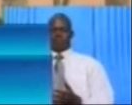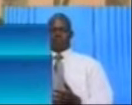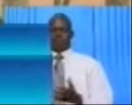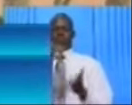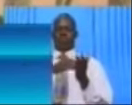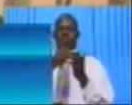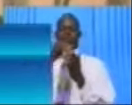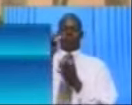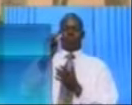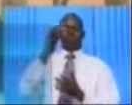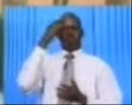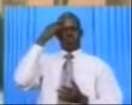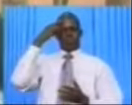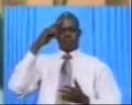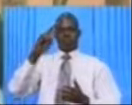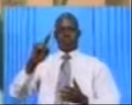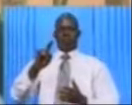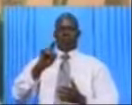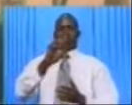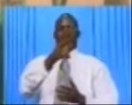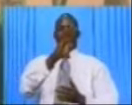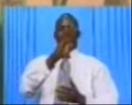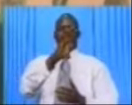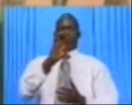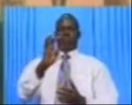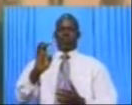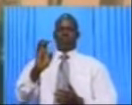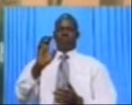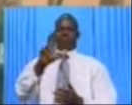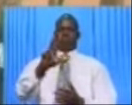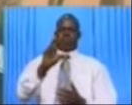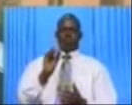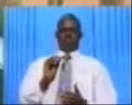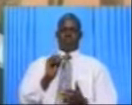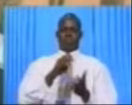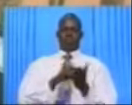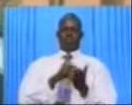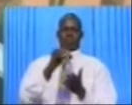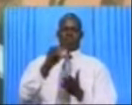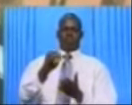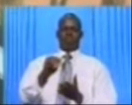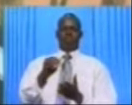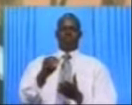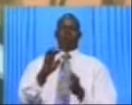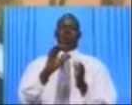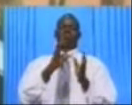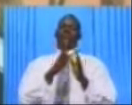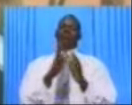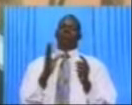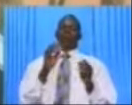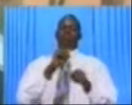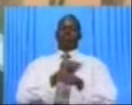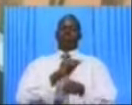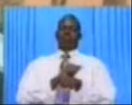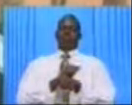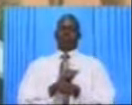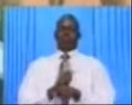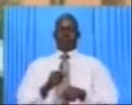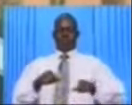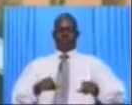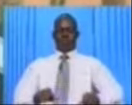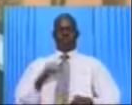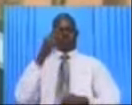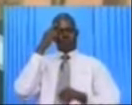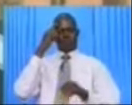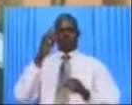pour 430 millions donc, de, le cahier de campagne et le reste pour